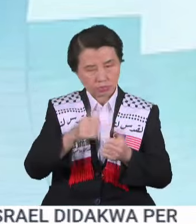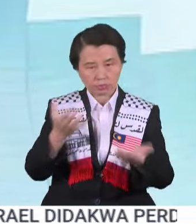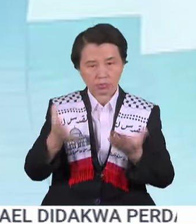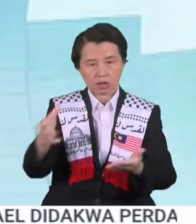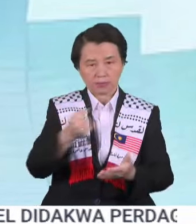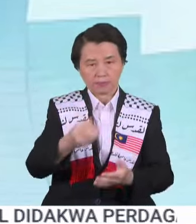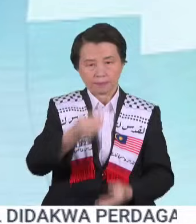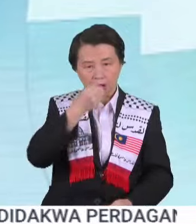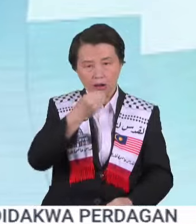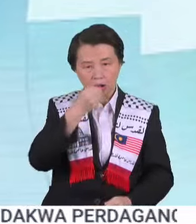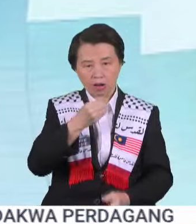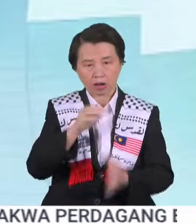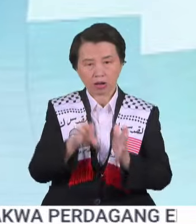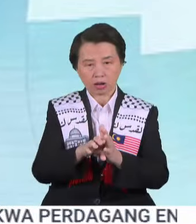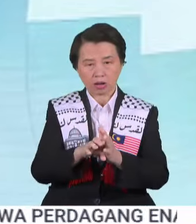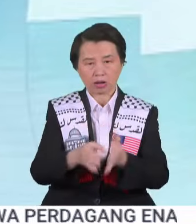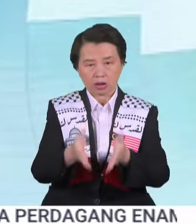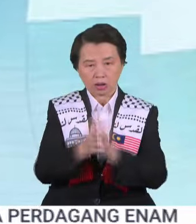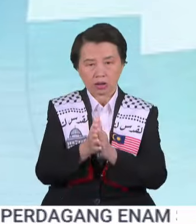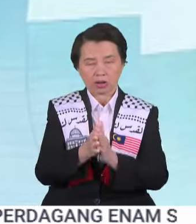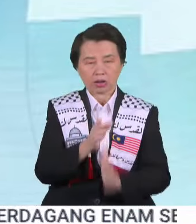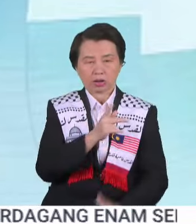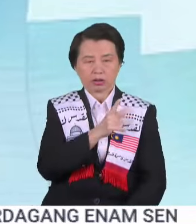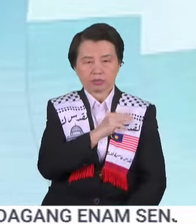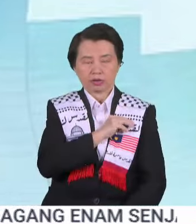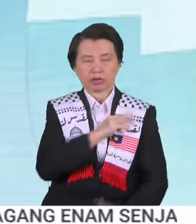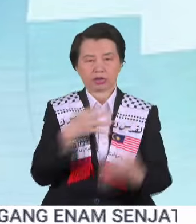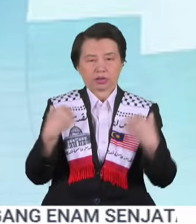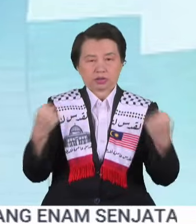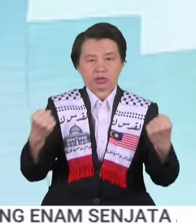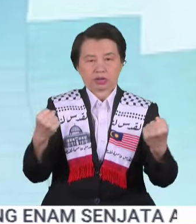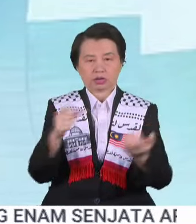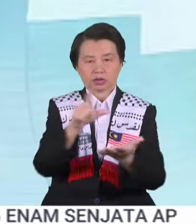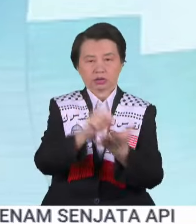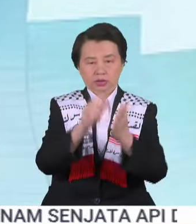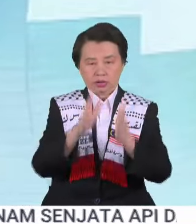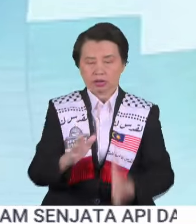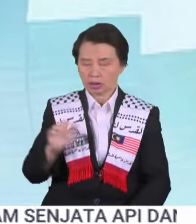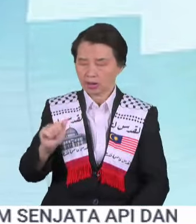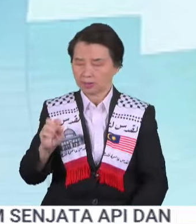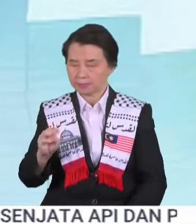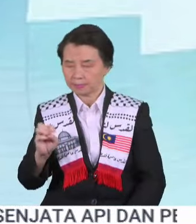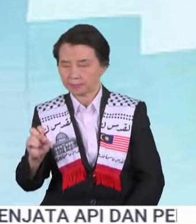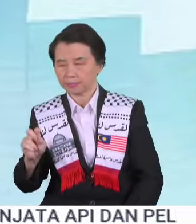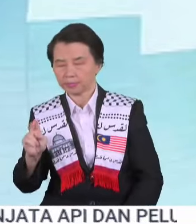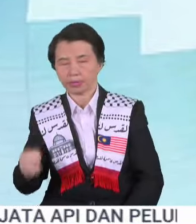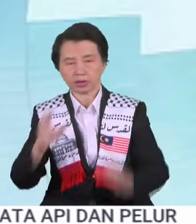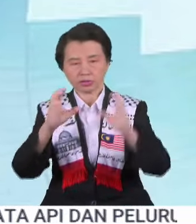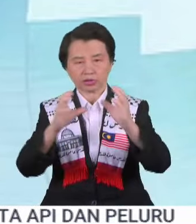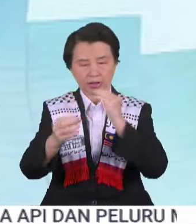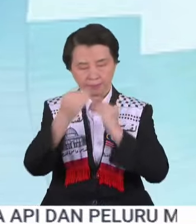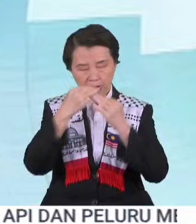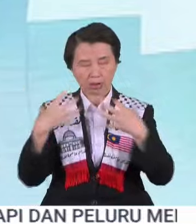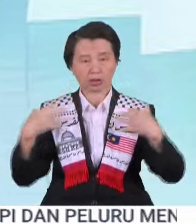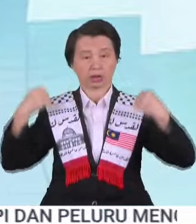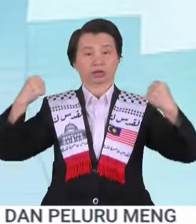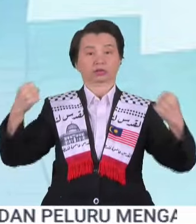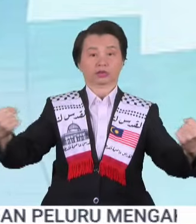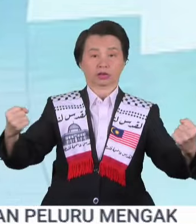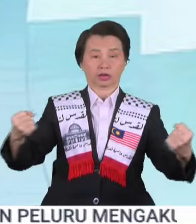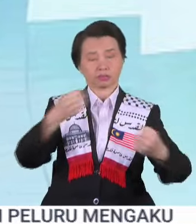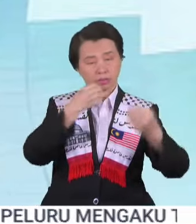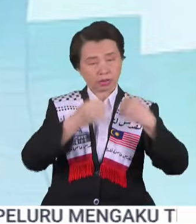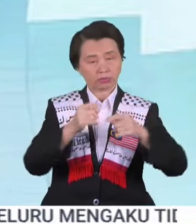pengambilan makanan seperti disarankan Kementerian Kesihatan. Wartawan Aminah Serin berkongsi tip pemakanan sihat yang boleh